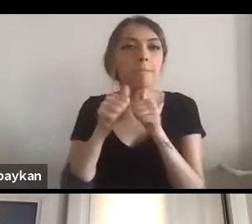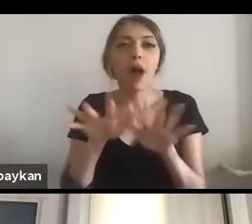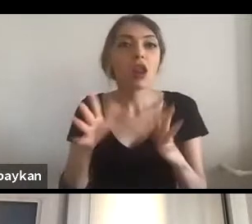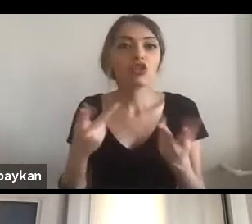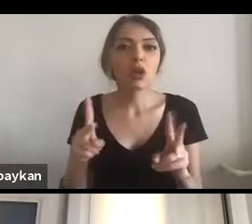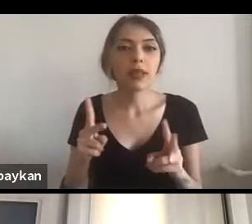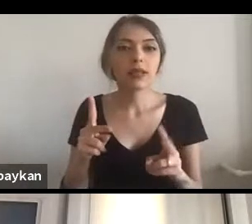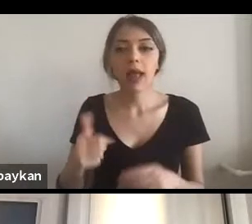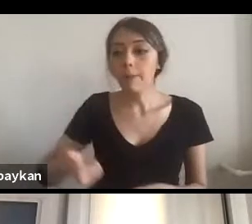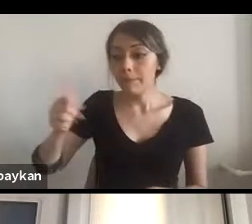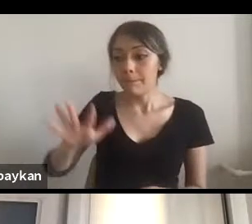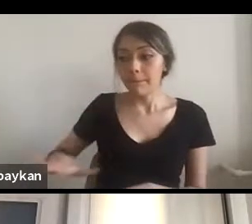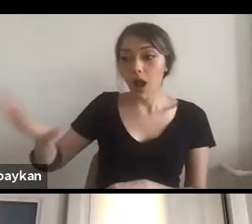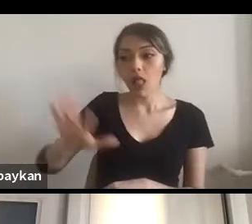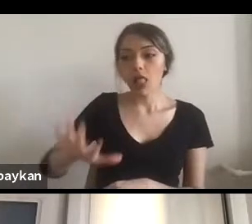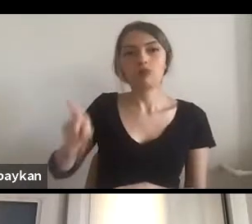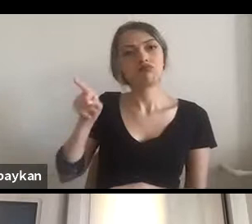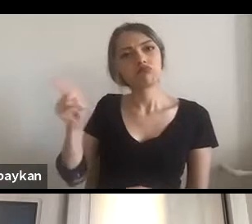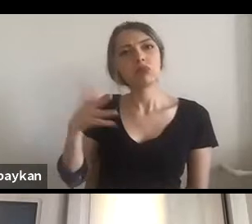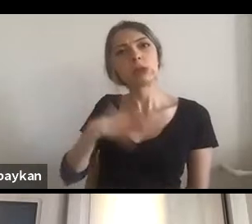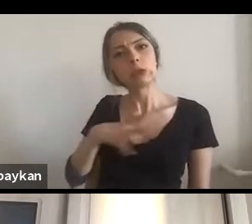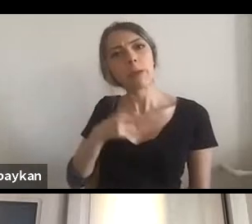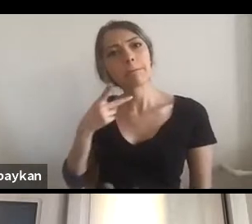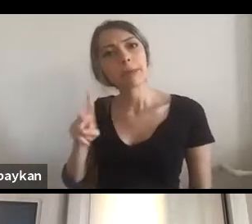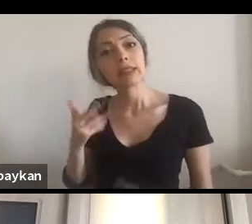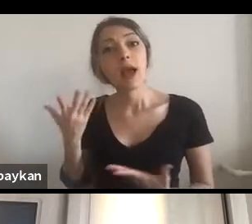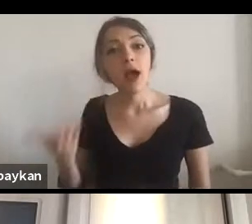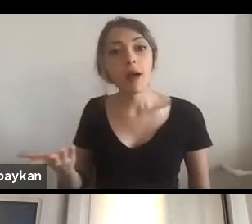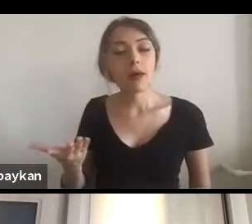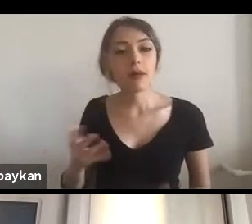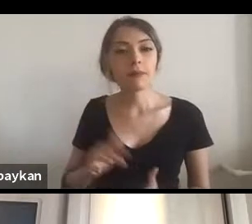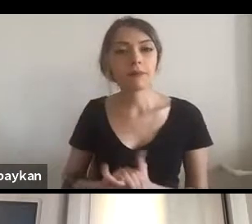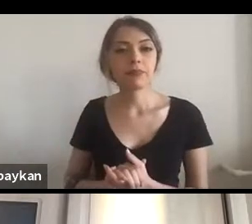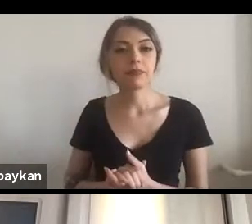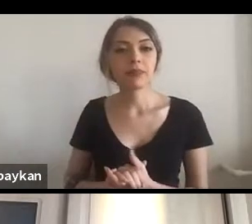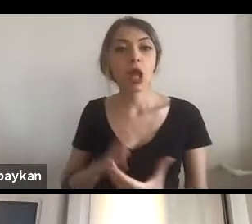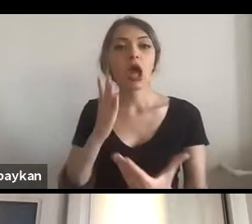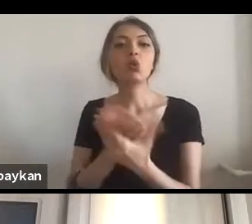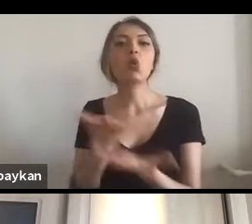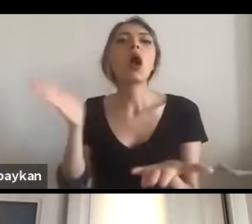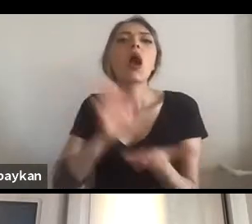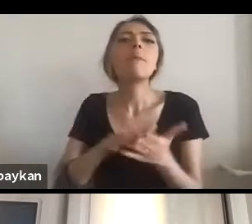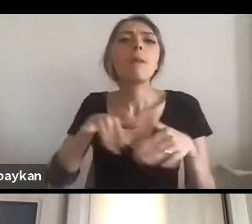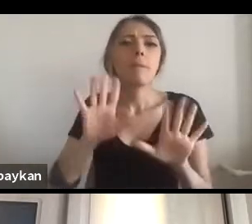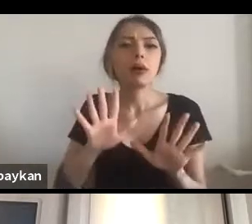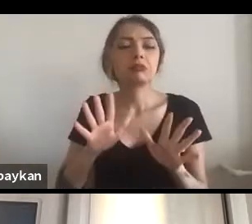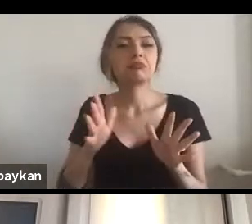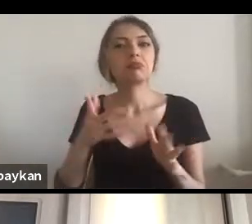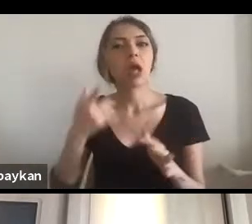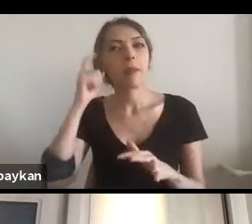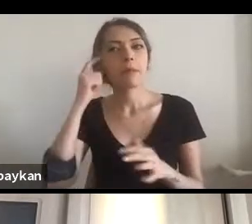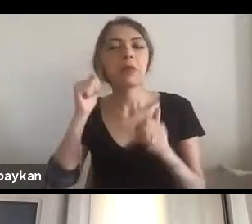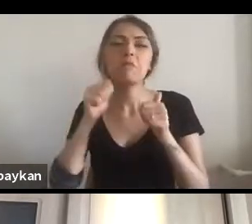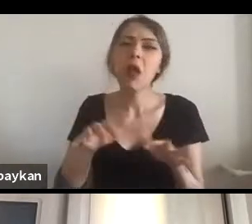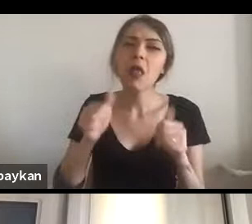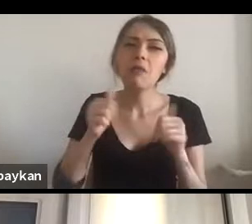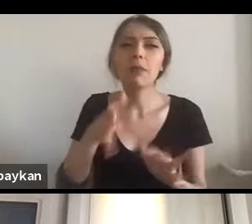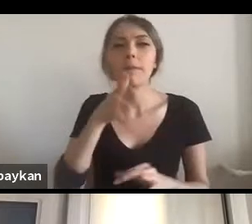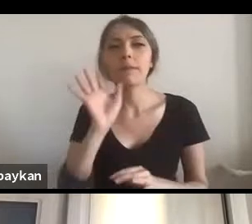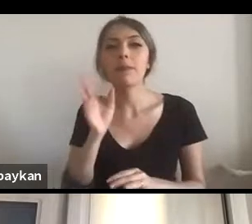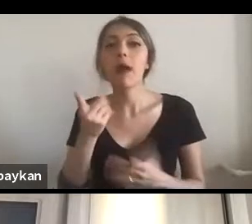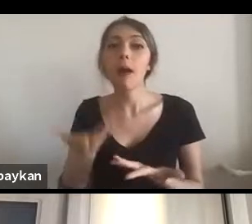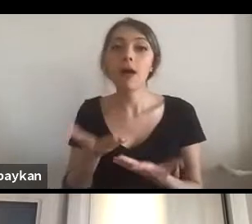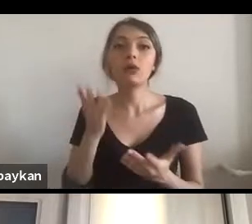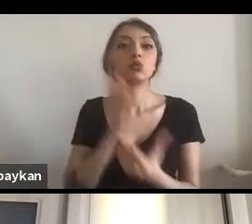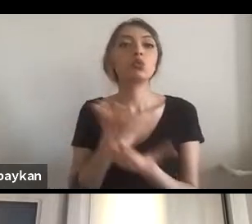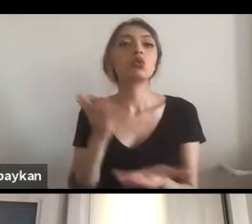zaman çalışacak diye bir şey yok ama en azından hiçbir şey olmasa o dosyanın kapanmasına engel oluyor bu. Çok